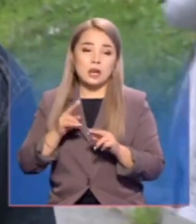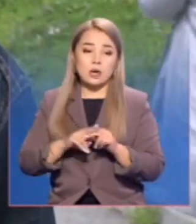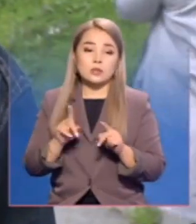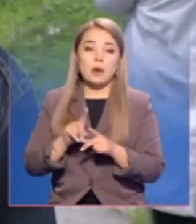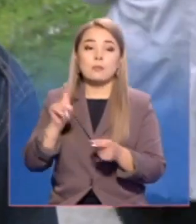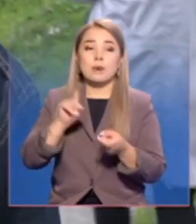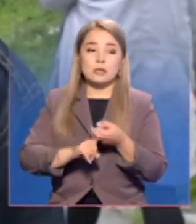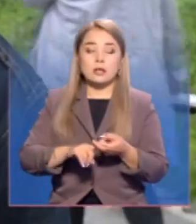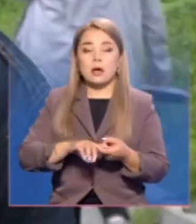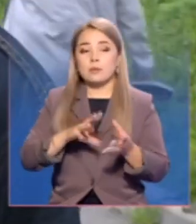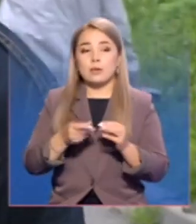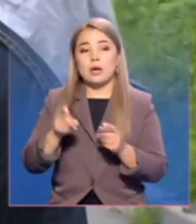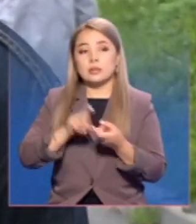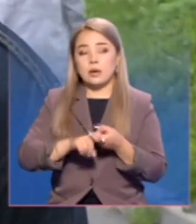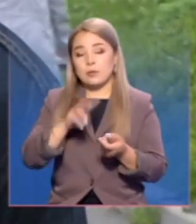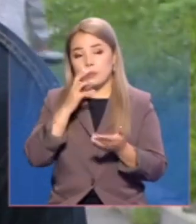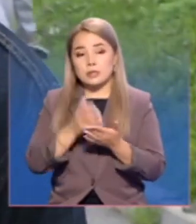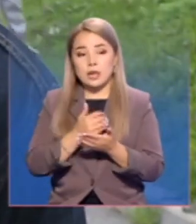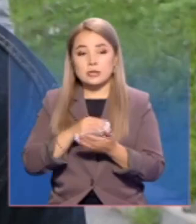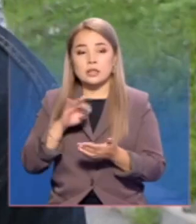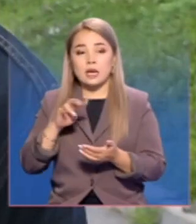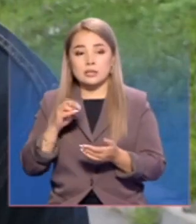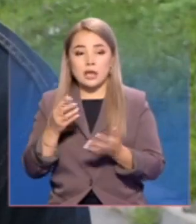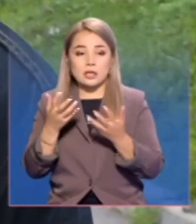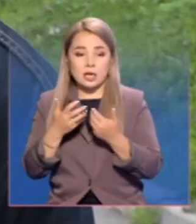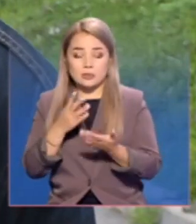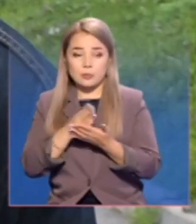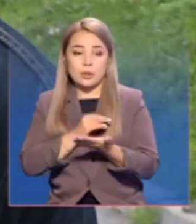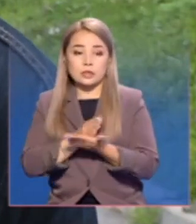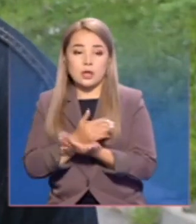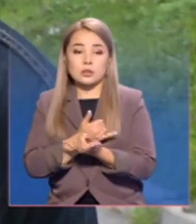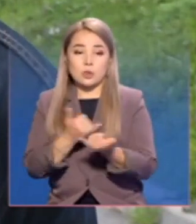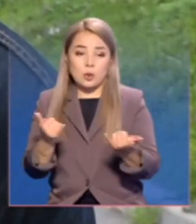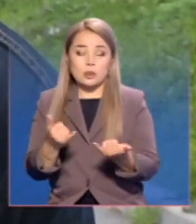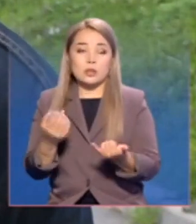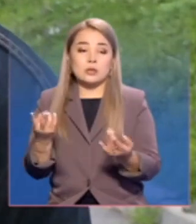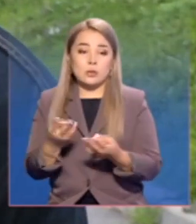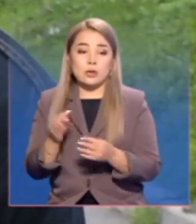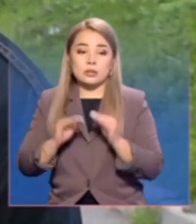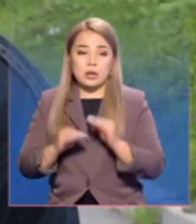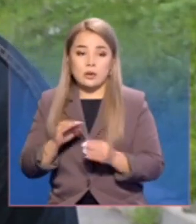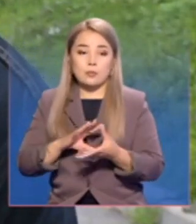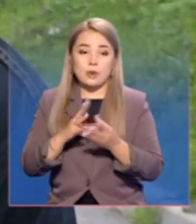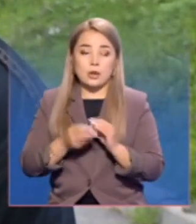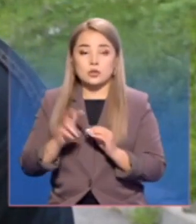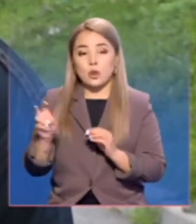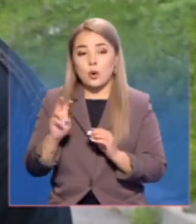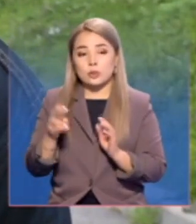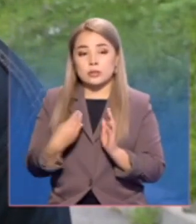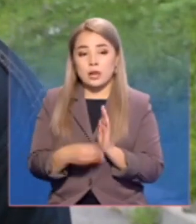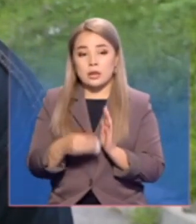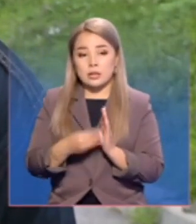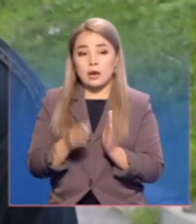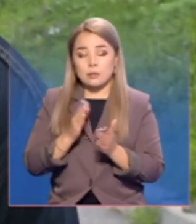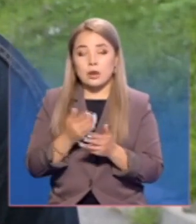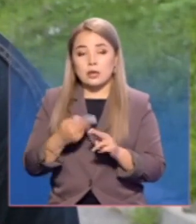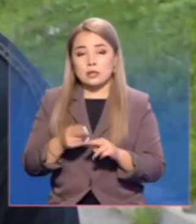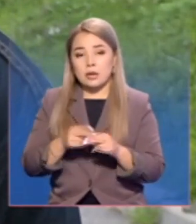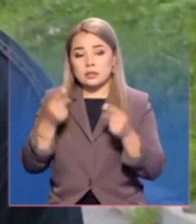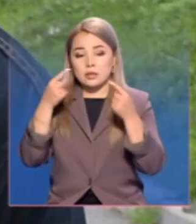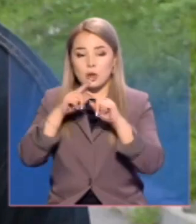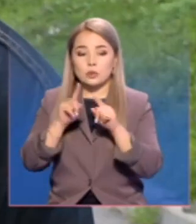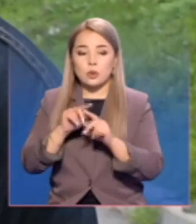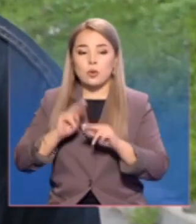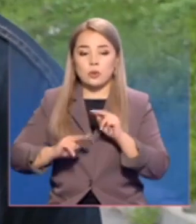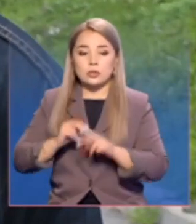Қазақстандық байланыс операторларының табысы теңгемен есептеледі, ал қызмет көрсету үшін қажетті құрылғылардың барлығын доллармен сатып алады. Себебі ондай